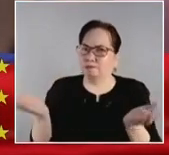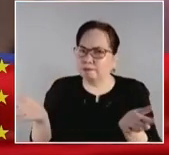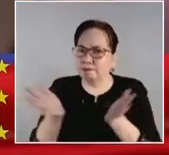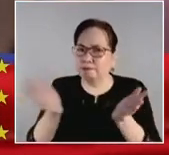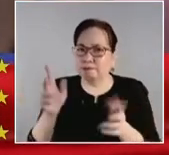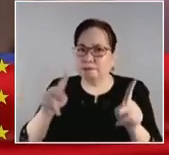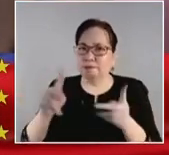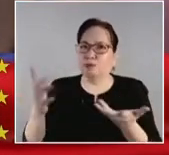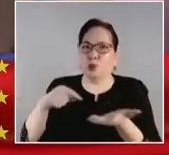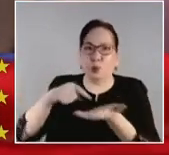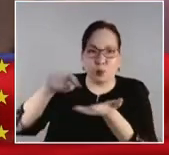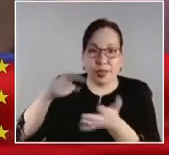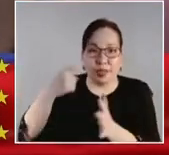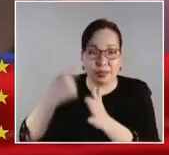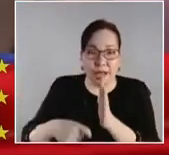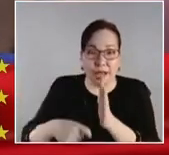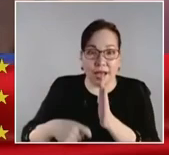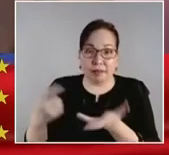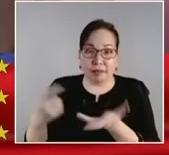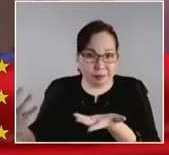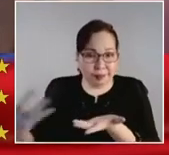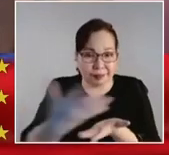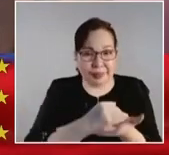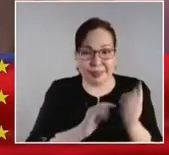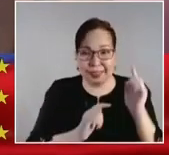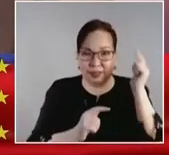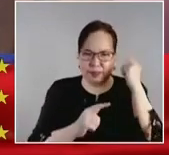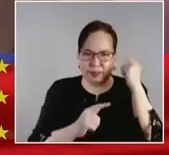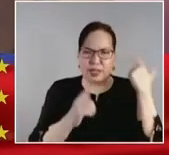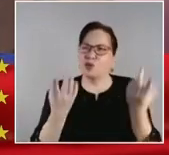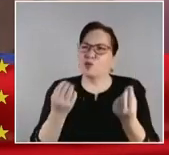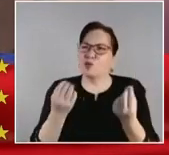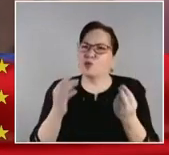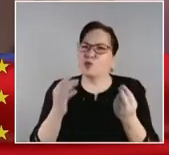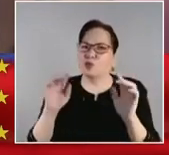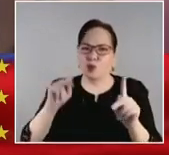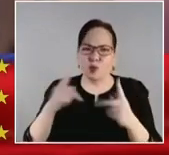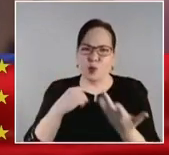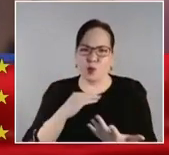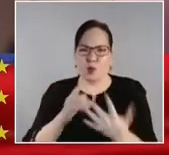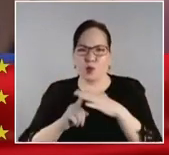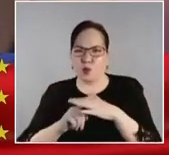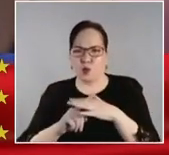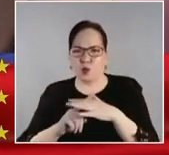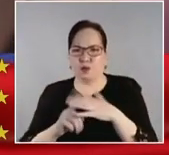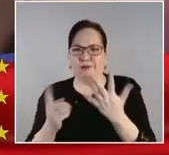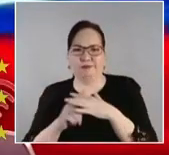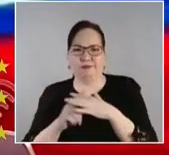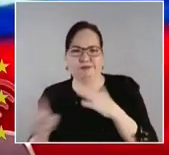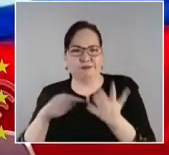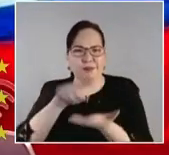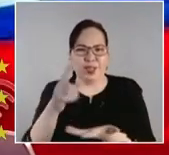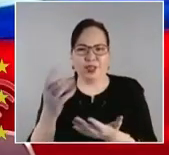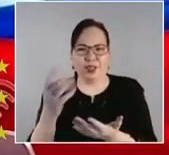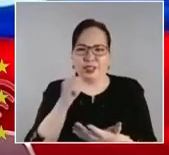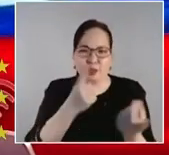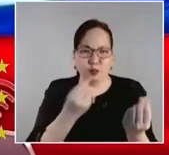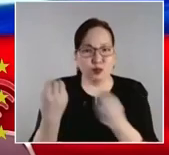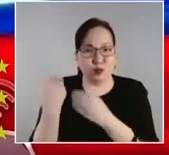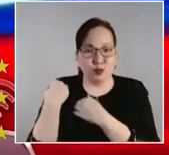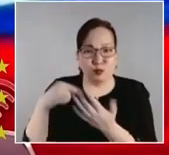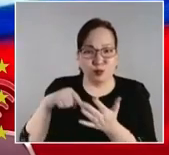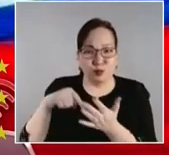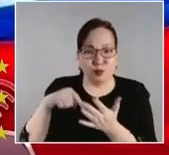You know, what can we do about, well, tax avoidance, yung mga ayaw magbayad or mag-file? Opo. On the matter of